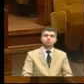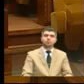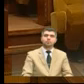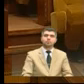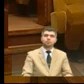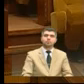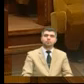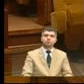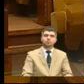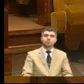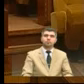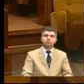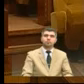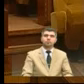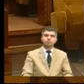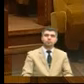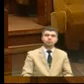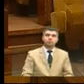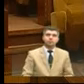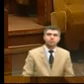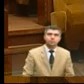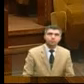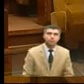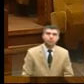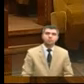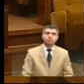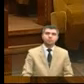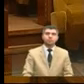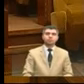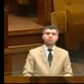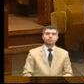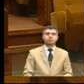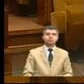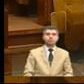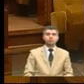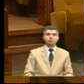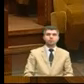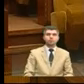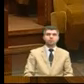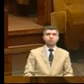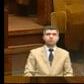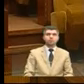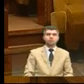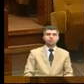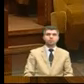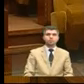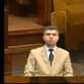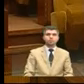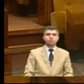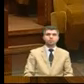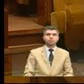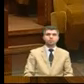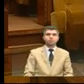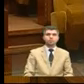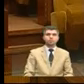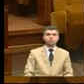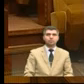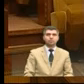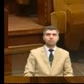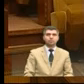الميريا كيقول كلمه لان ترانس ميديتيرانيو كتجي لينسا وكتمشي للمليا كتقولك